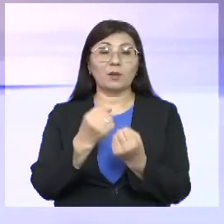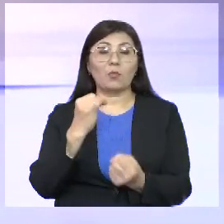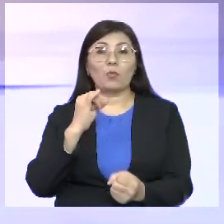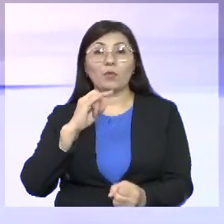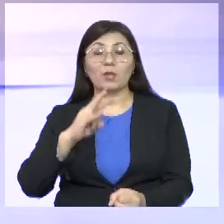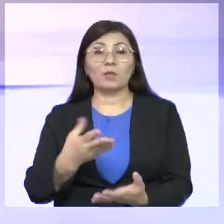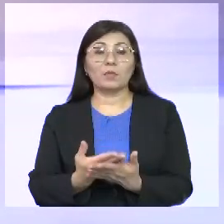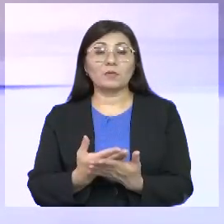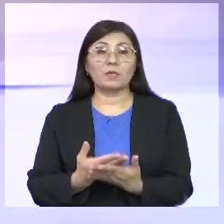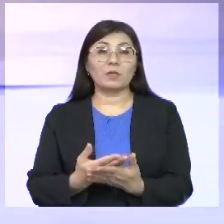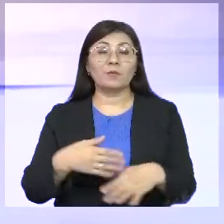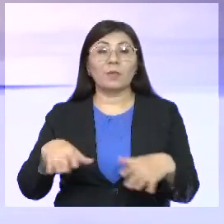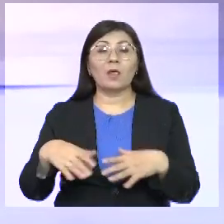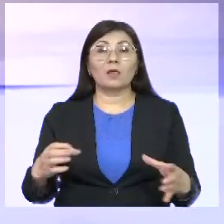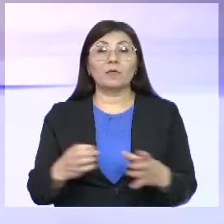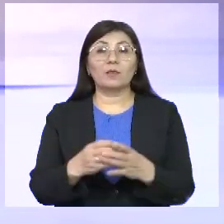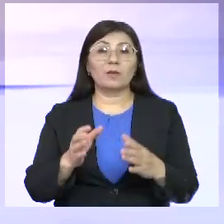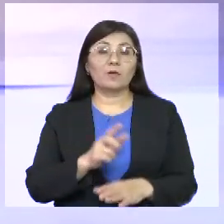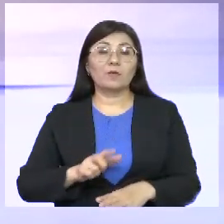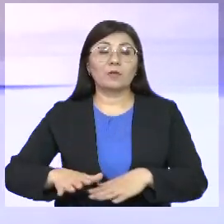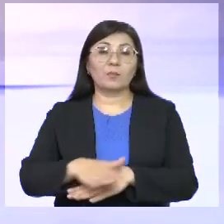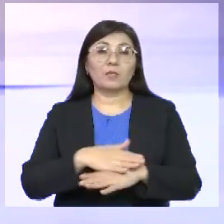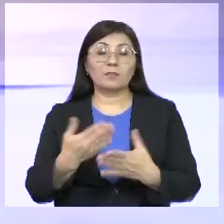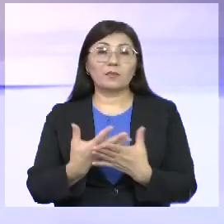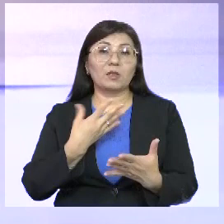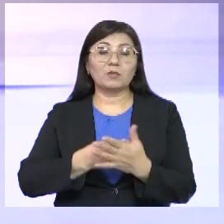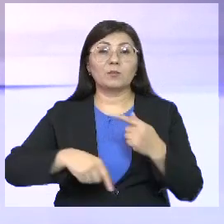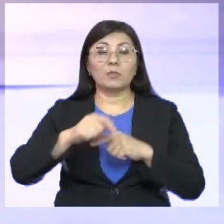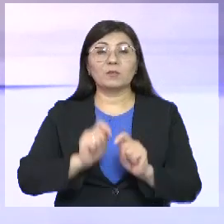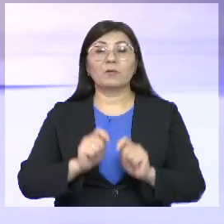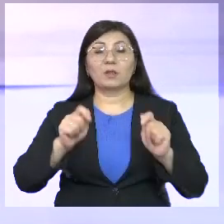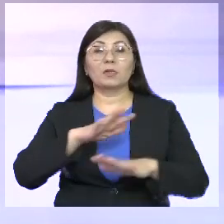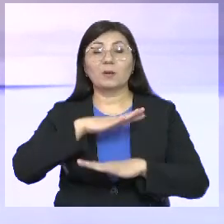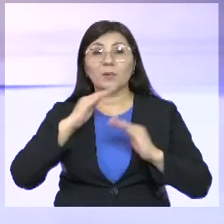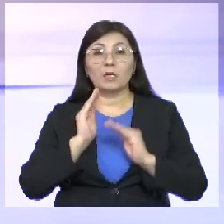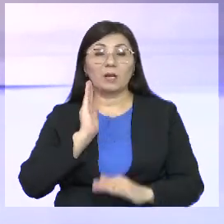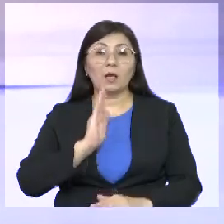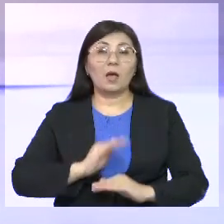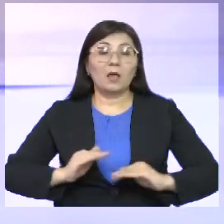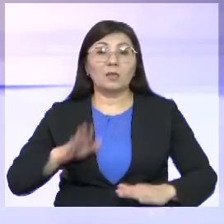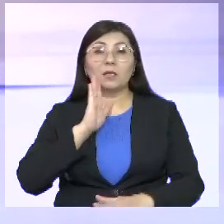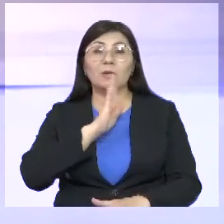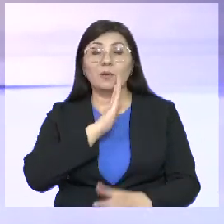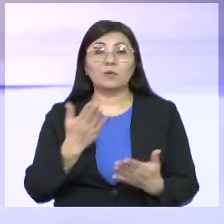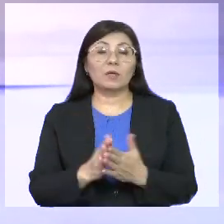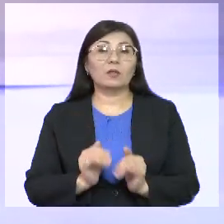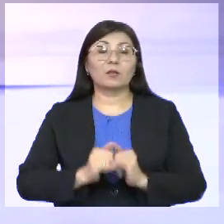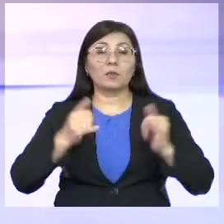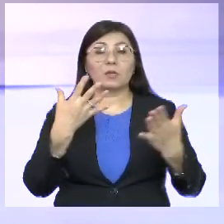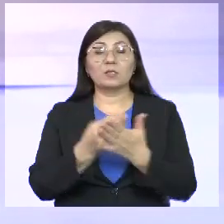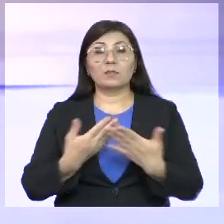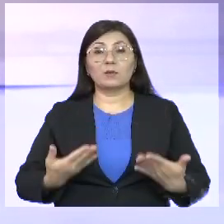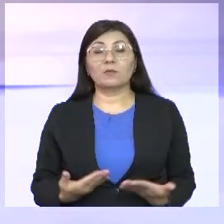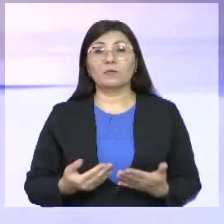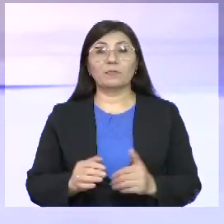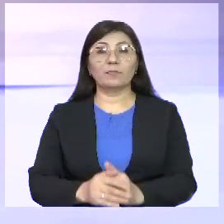из числа социально уязвимых слоев населения. В частности, собственный бизнес открывают многодетные матери, которые таким образом повышают благосостояние